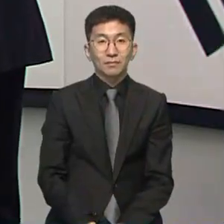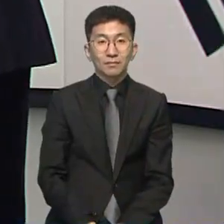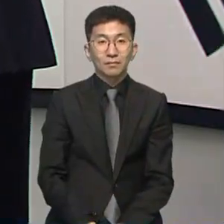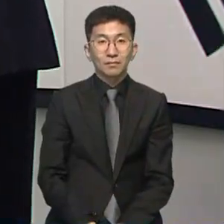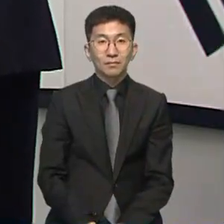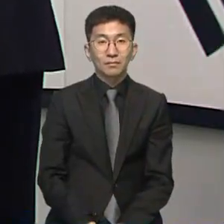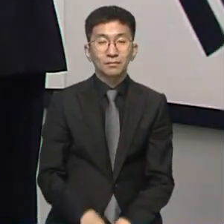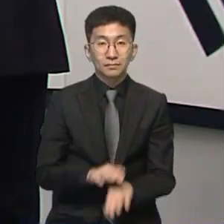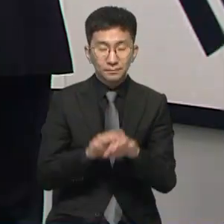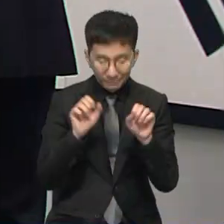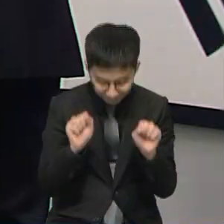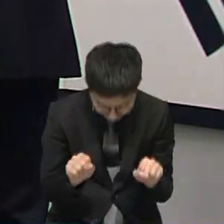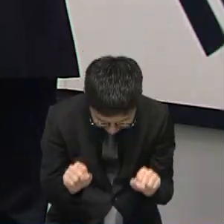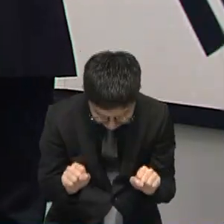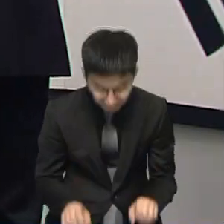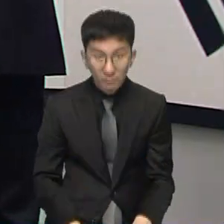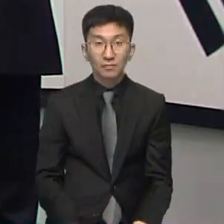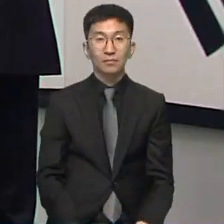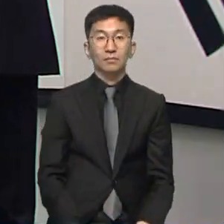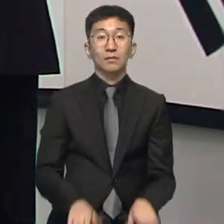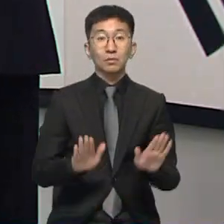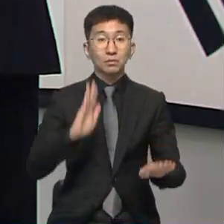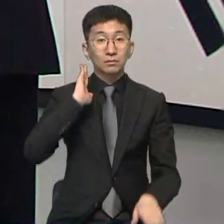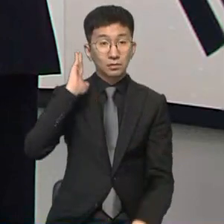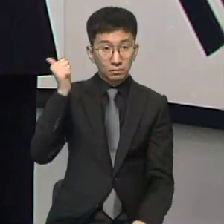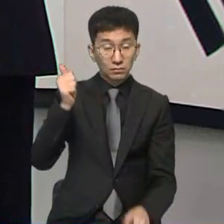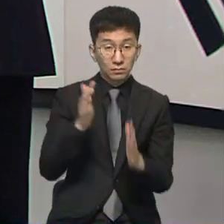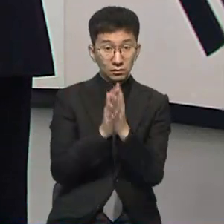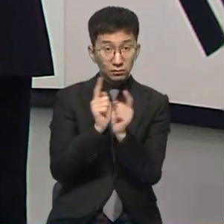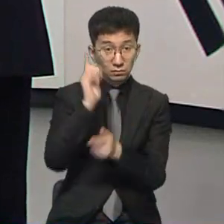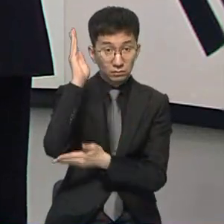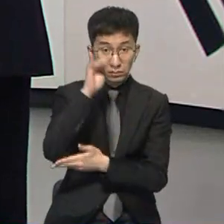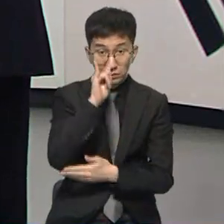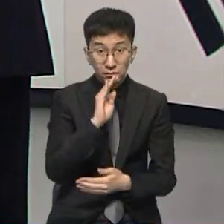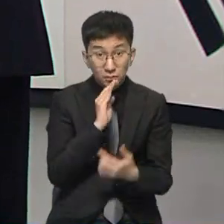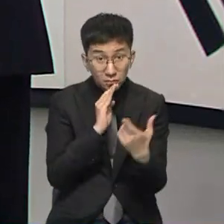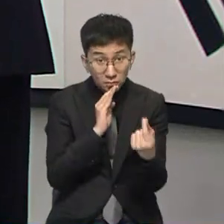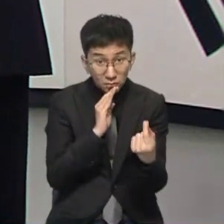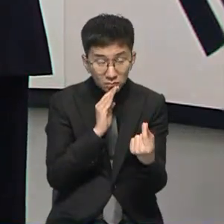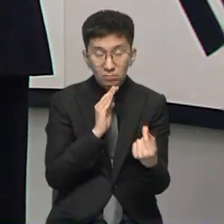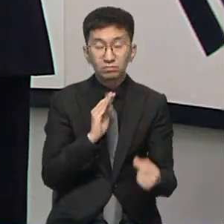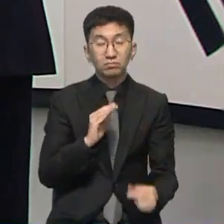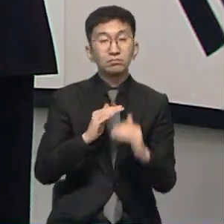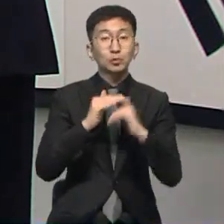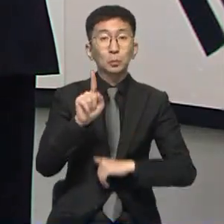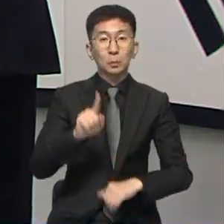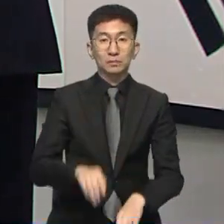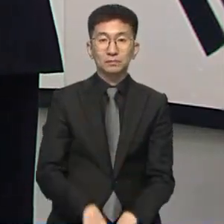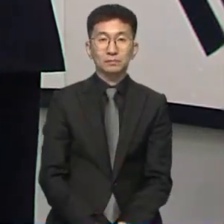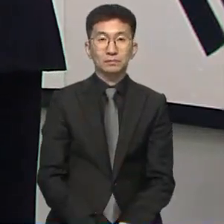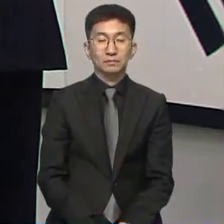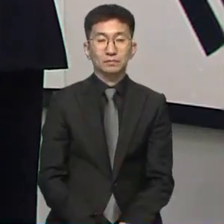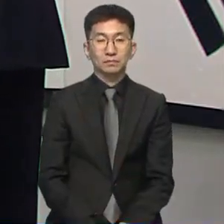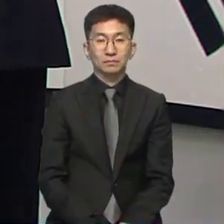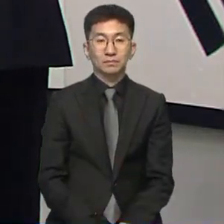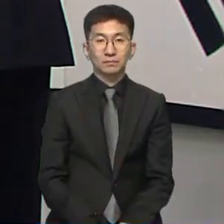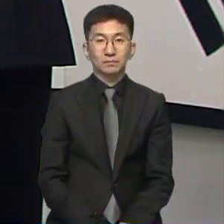보겠습니다. 김하영 기자, 오늘 행사에선 대통령 메시지가 나왔다고 하던데 그 내용부터 먼저 전해주시죠.